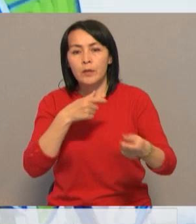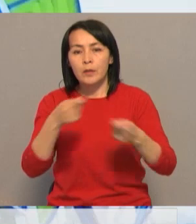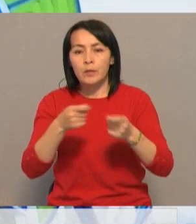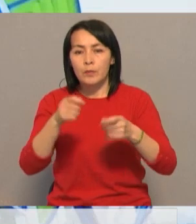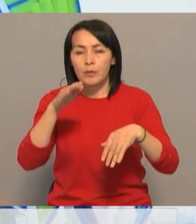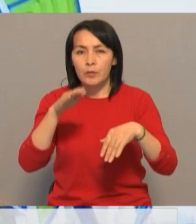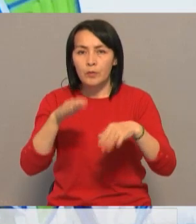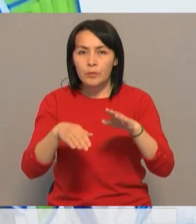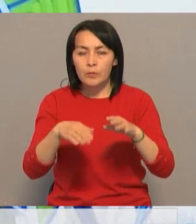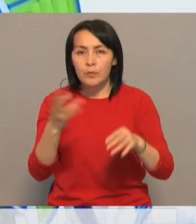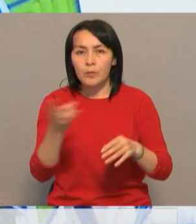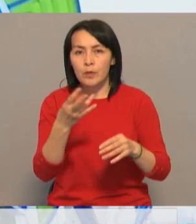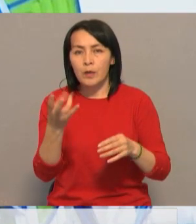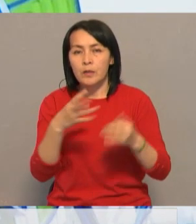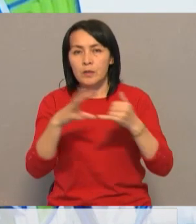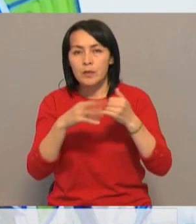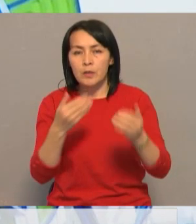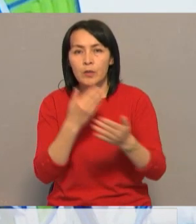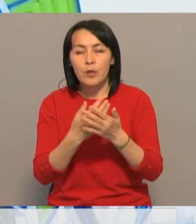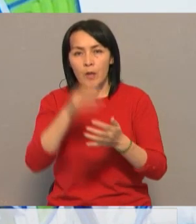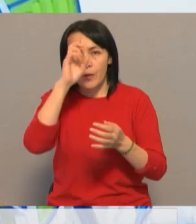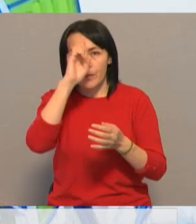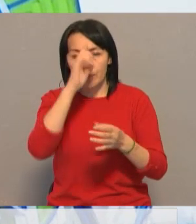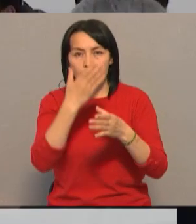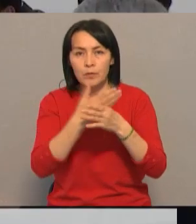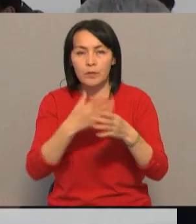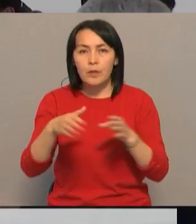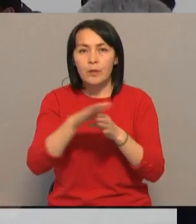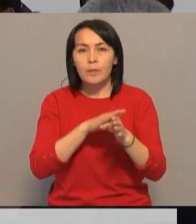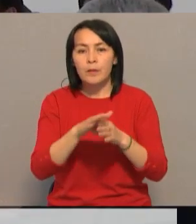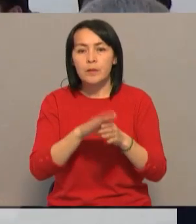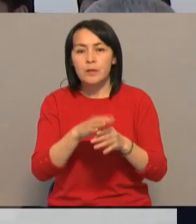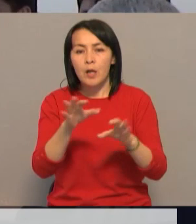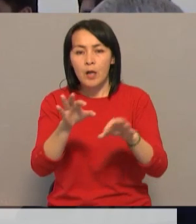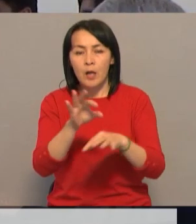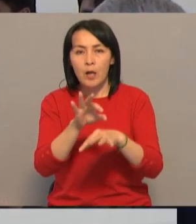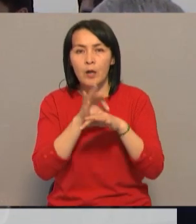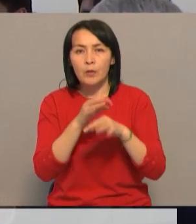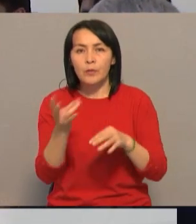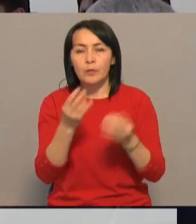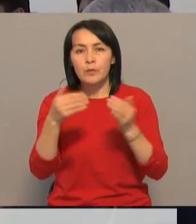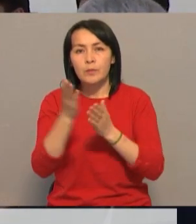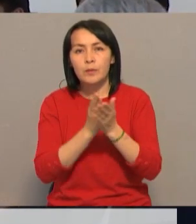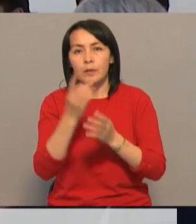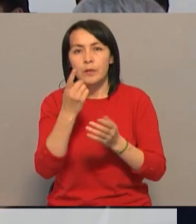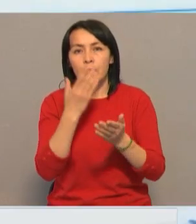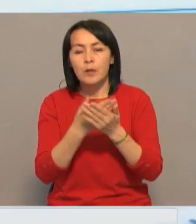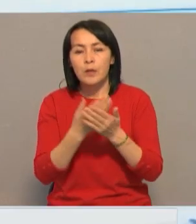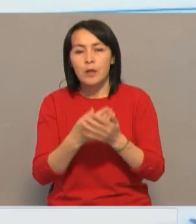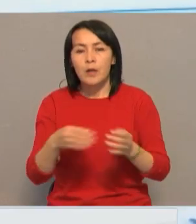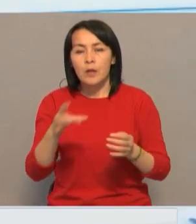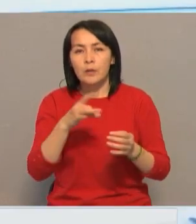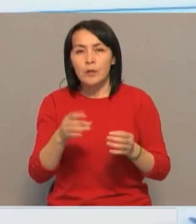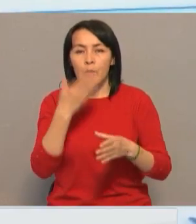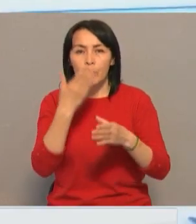ептілік танытпағы лазым. Қажетті алқаптарды ұсынып, мемлекеттік қолдауда барынша пайдалануы қажет. Осы бағытта алғашқы болып ұсыныс тастаған